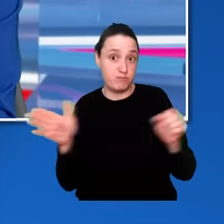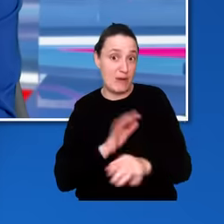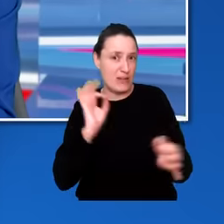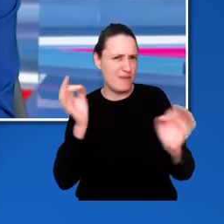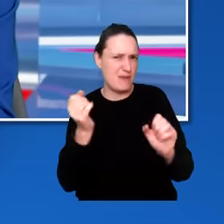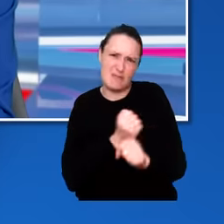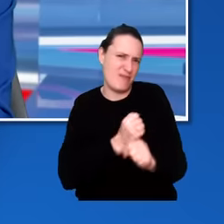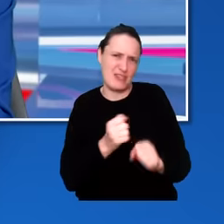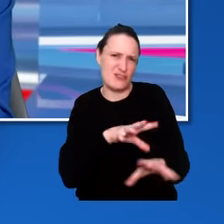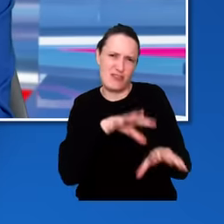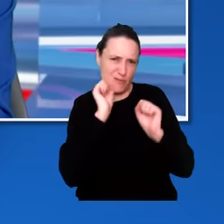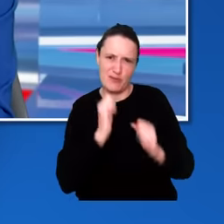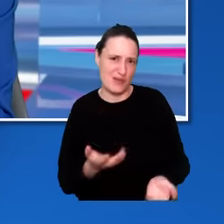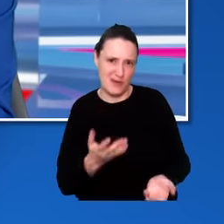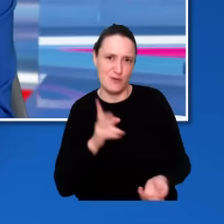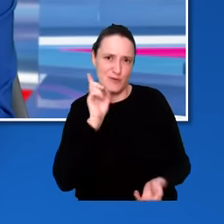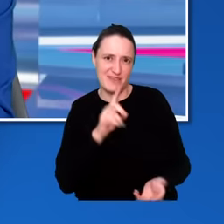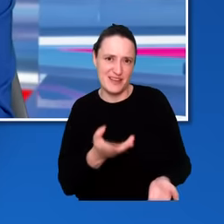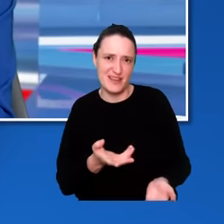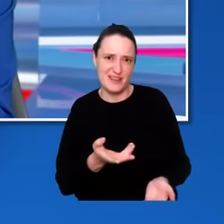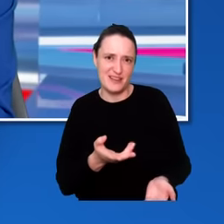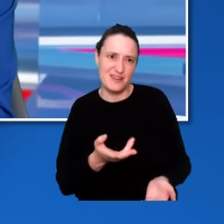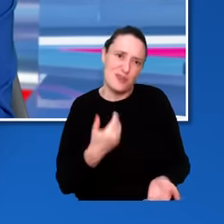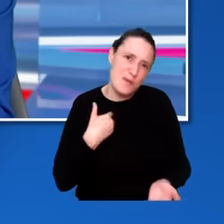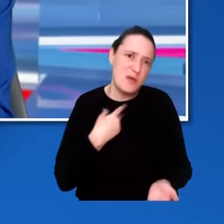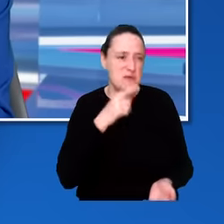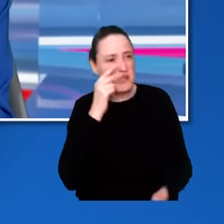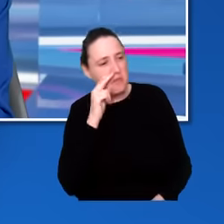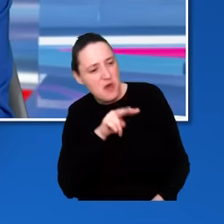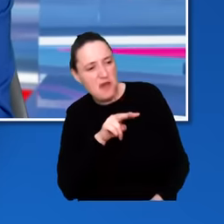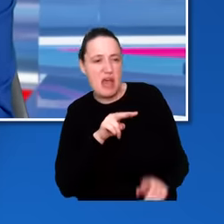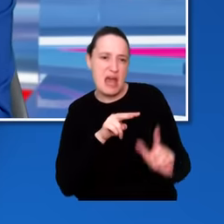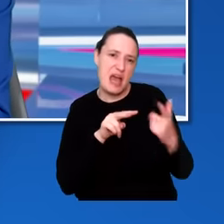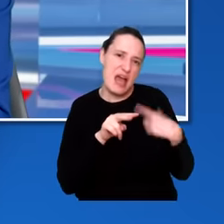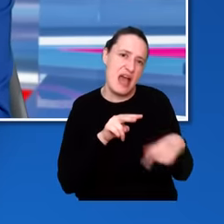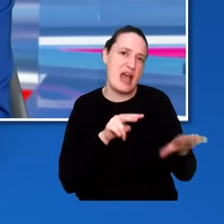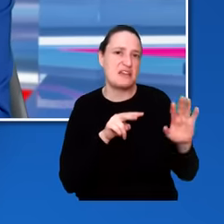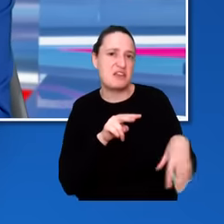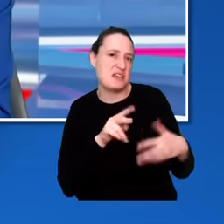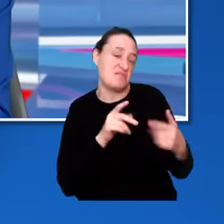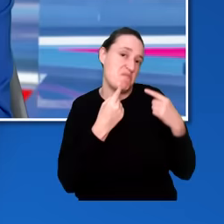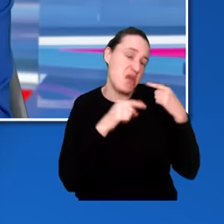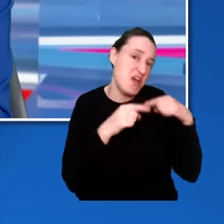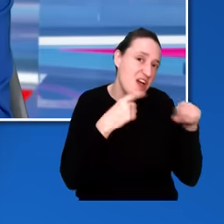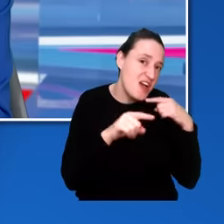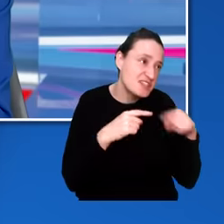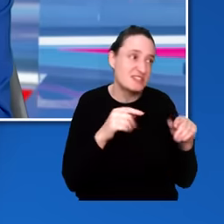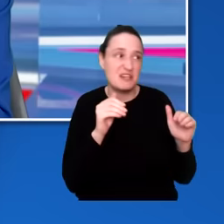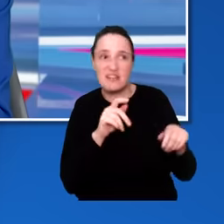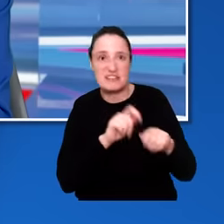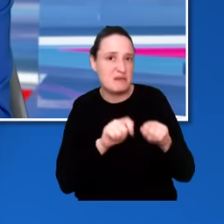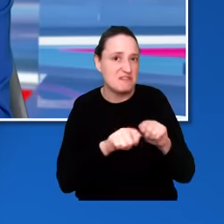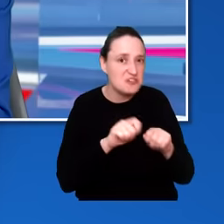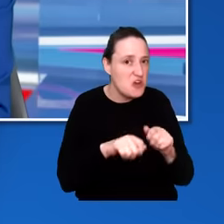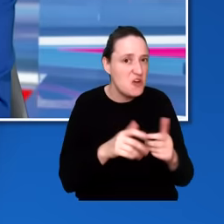nie traktował, tak? To znaczy, to było to postrzegane jako jakieś tam pogłoski, być może w ogóle niesprawdzone i